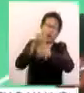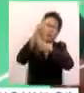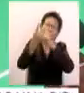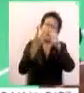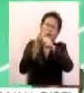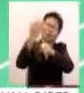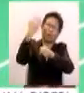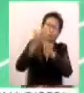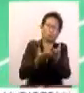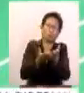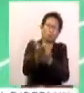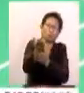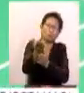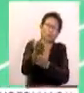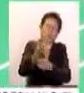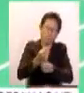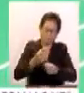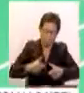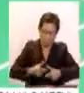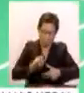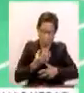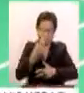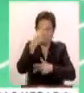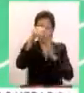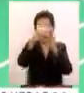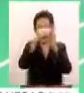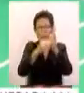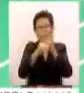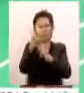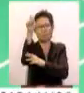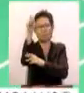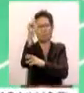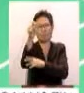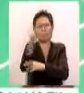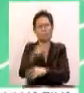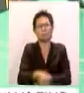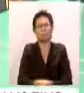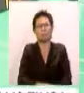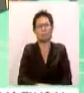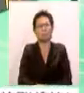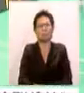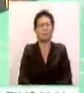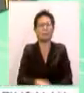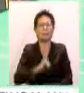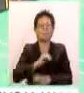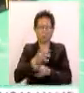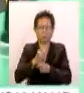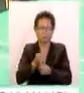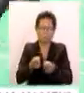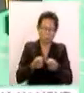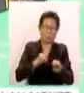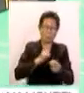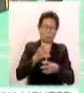tahun lalu sekaligus merangkul pingat emas bagi acara tersebut. Ya, saya dapat